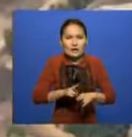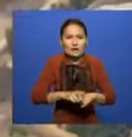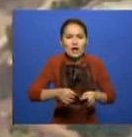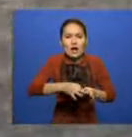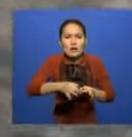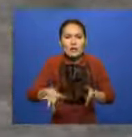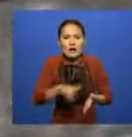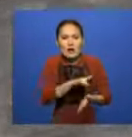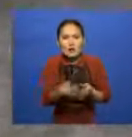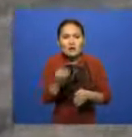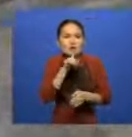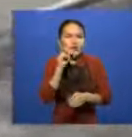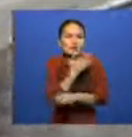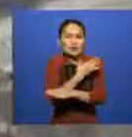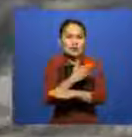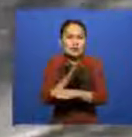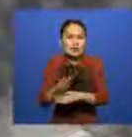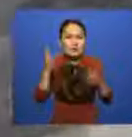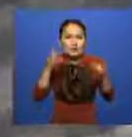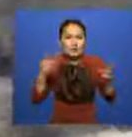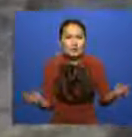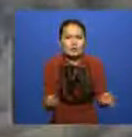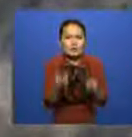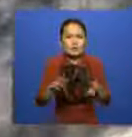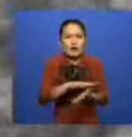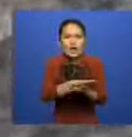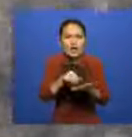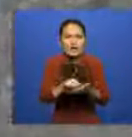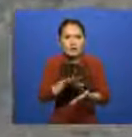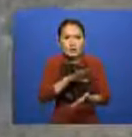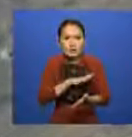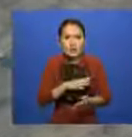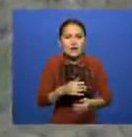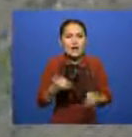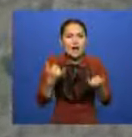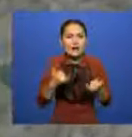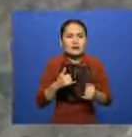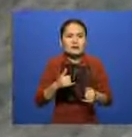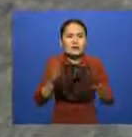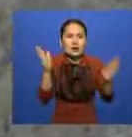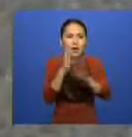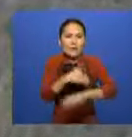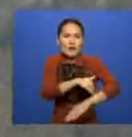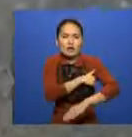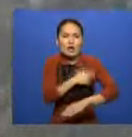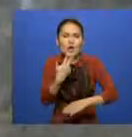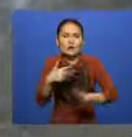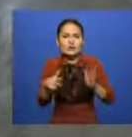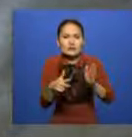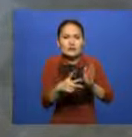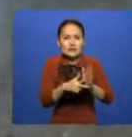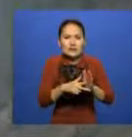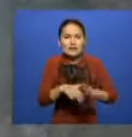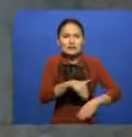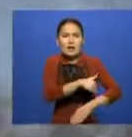Виктория штаттарындағы жасыл желекті шарпыған. Мамандар жағдай бұдан да қиындай түседі деп отыр. Себеп сынап бағанасы 38 градусқа дейін